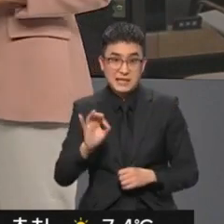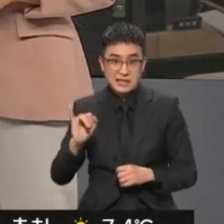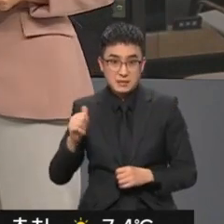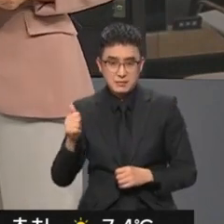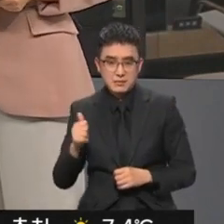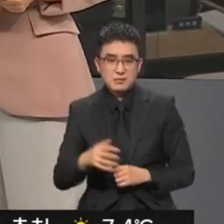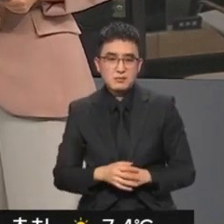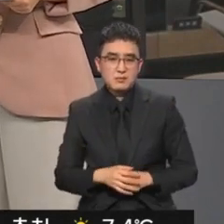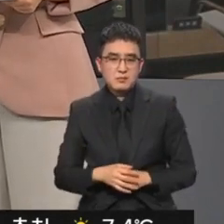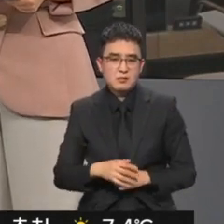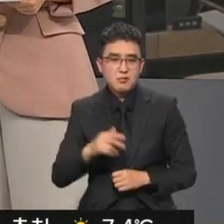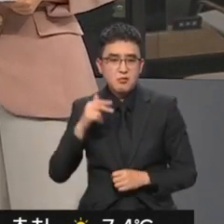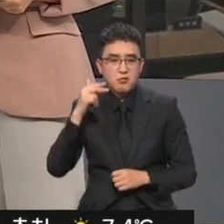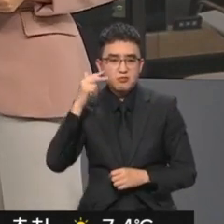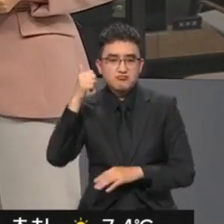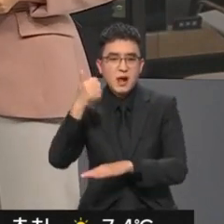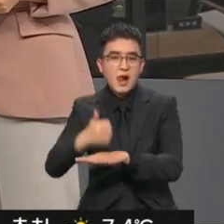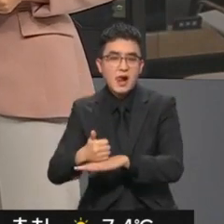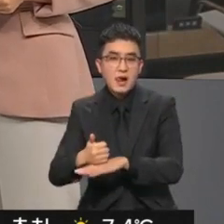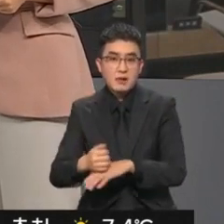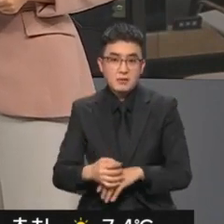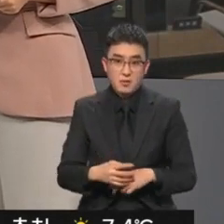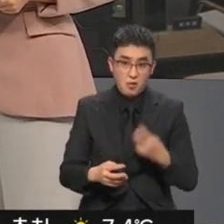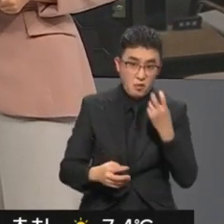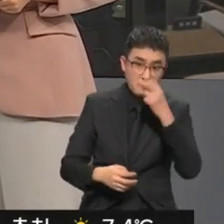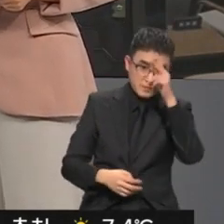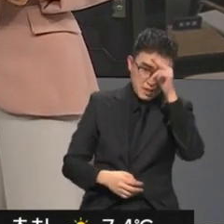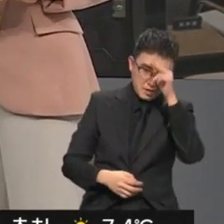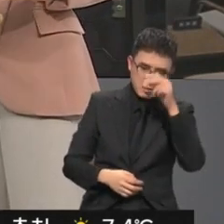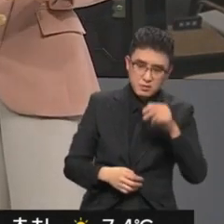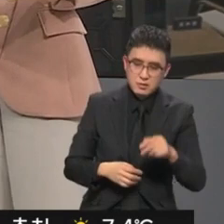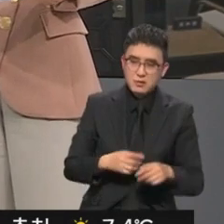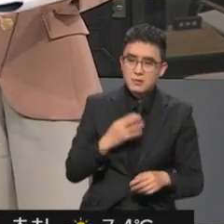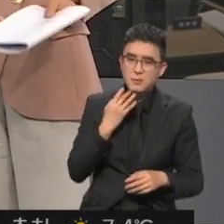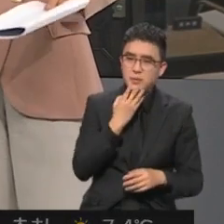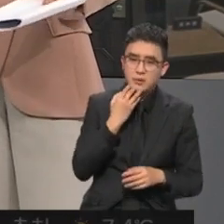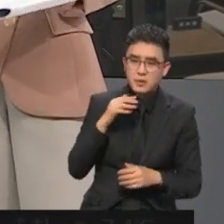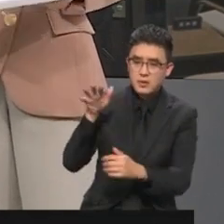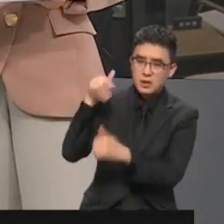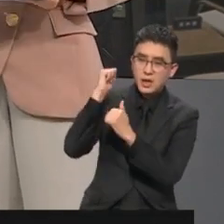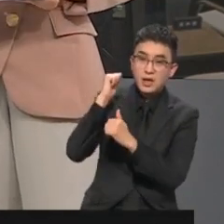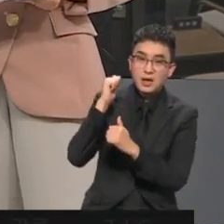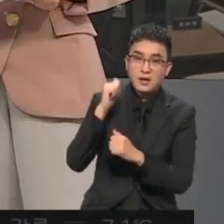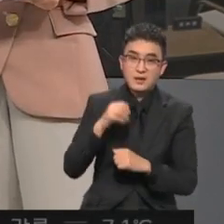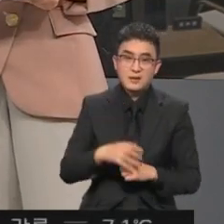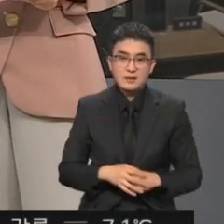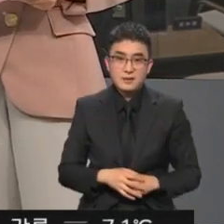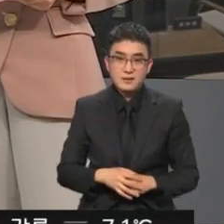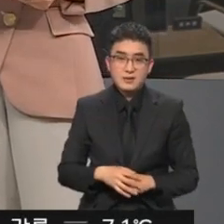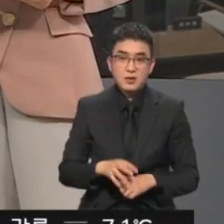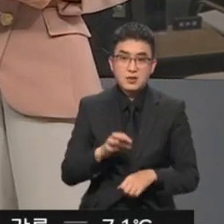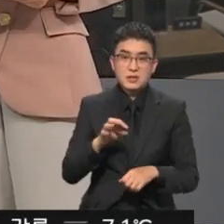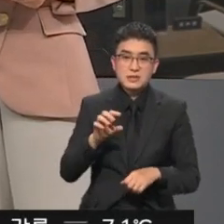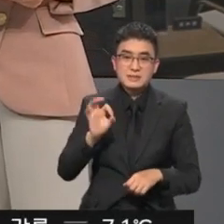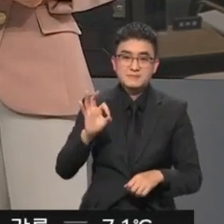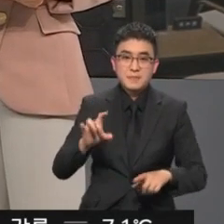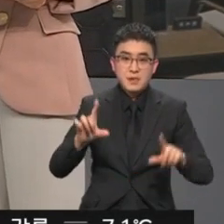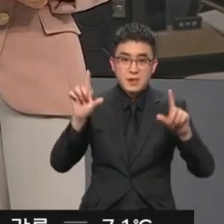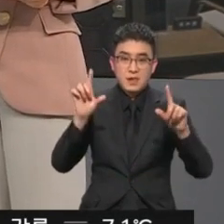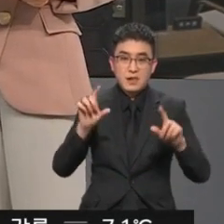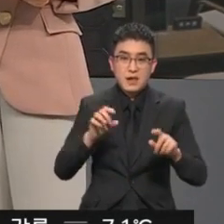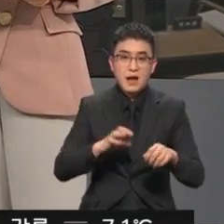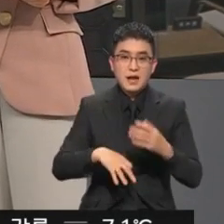조사를 받겠다고 했지만 검찰은 주중에 출석하라고 했습니다. 검찰은 오전 9시 반을 제시했지만 이 대표 측은